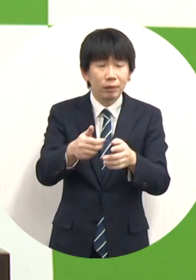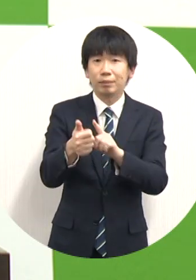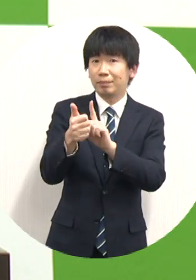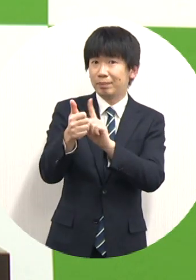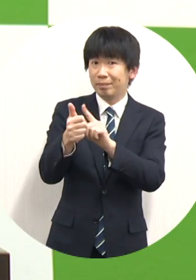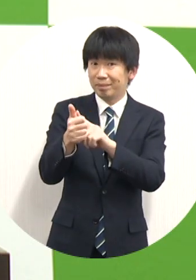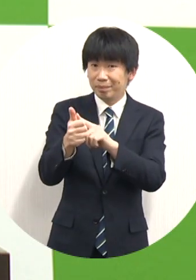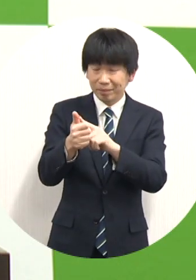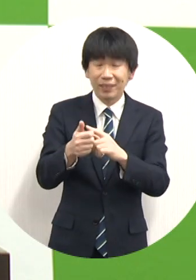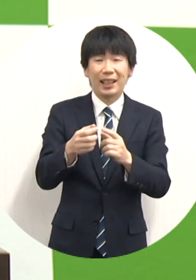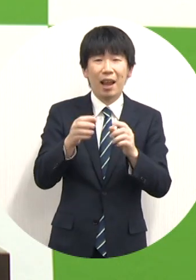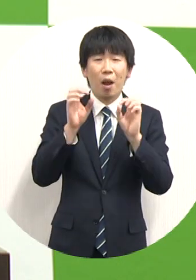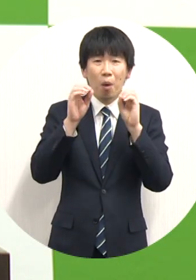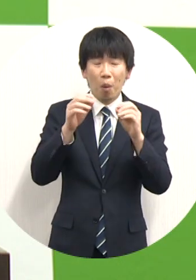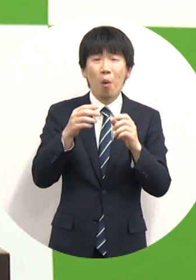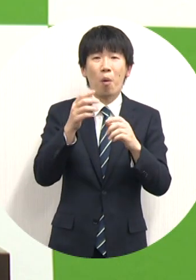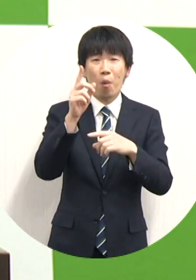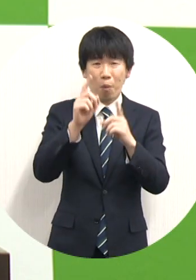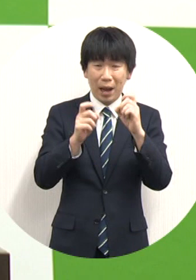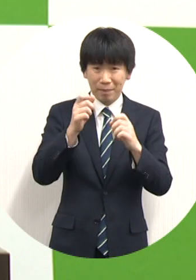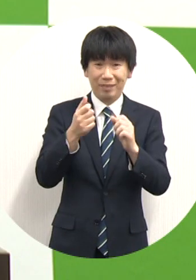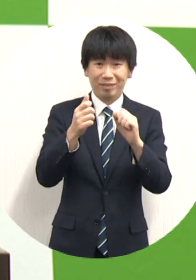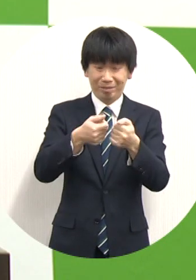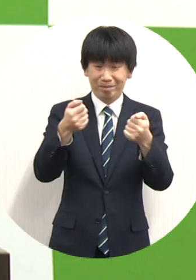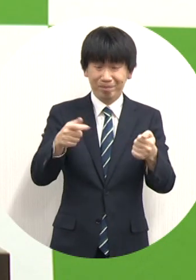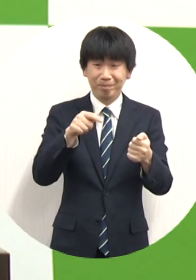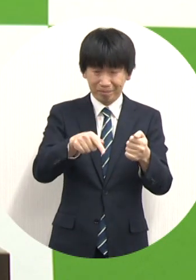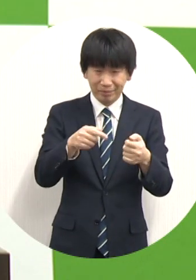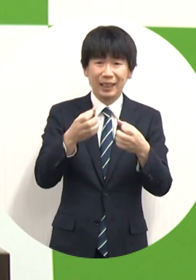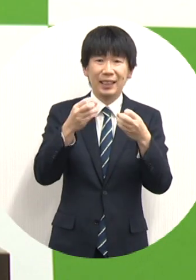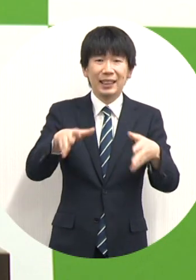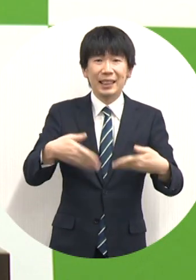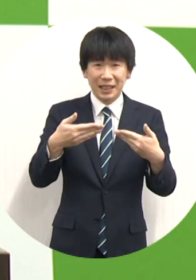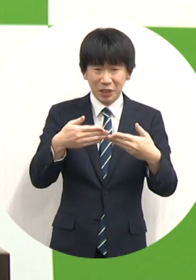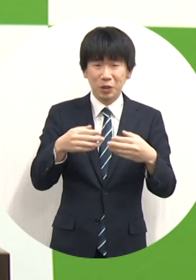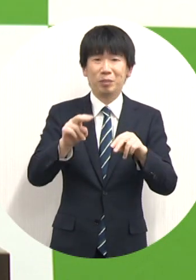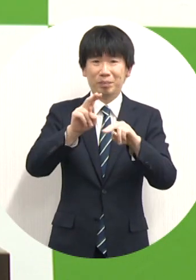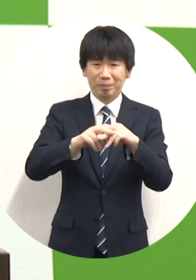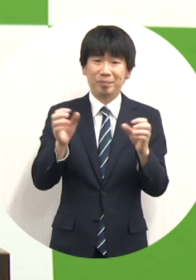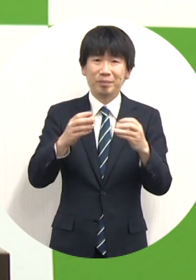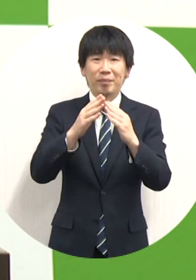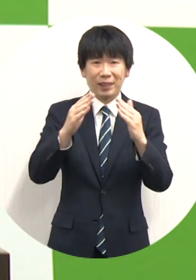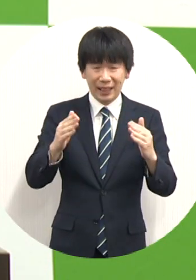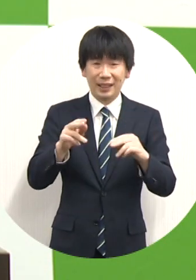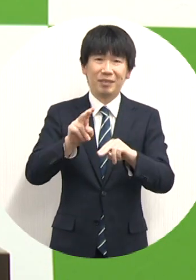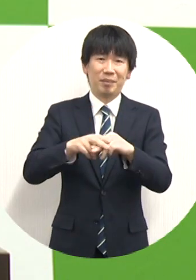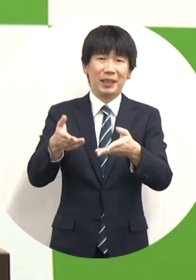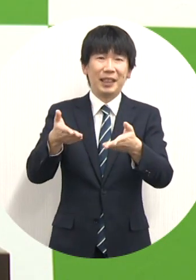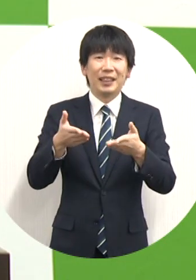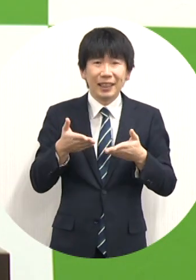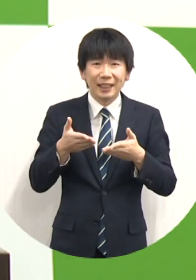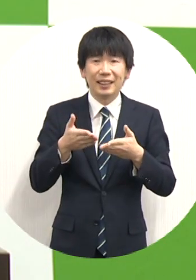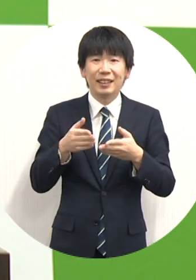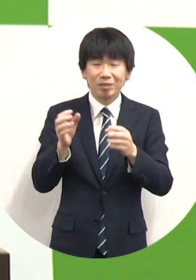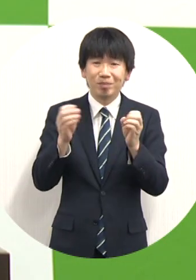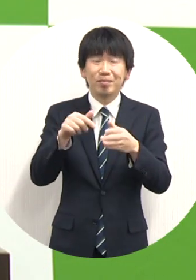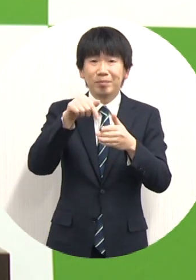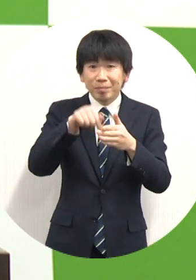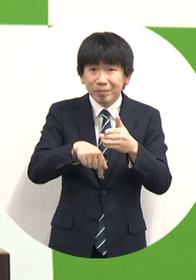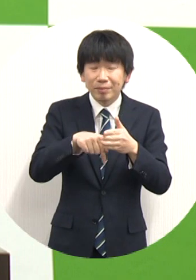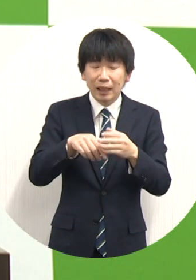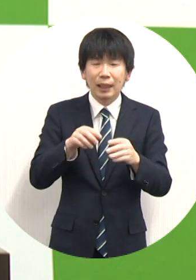には候補蕨の新春座談会にご参加いただきましたがたイランの中ではこの中の中で